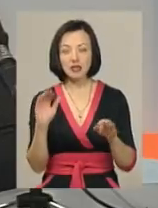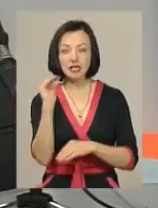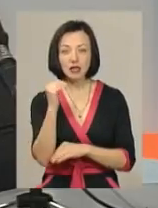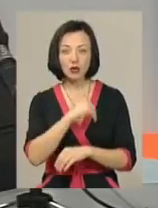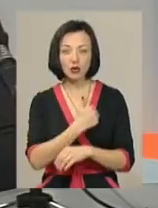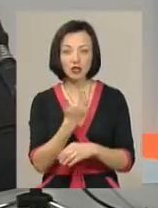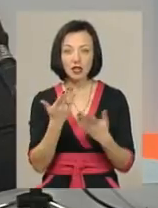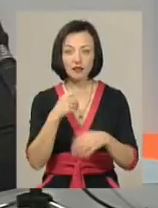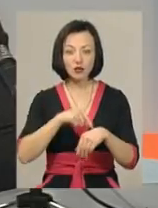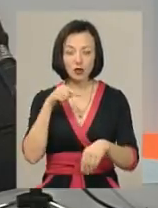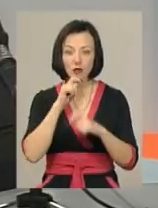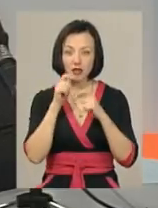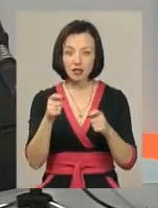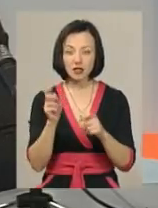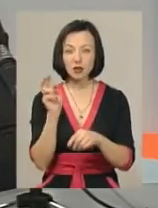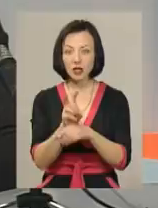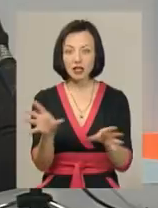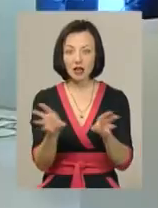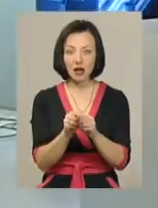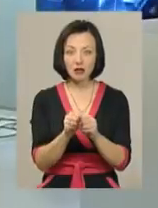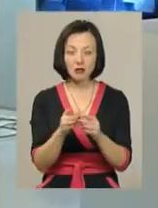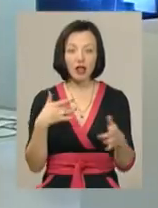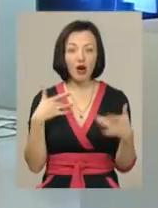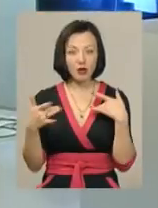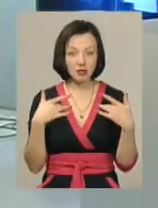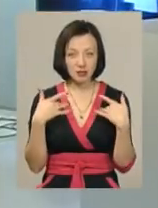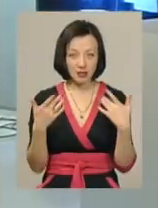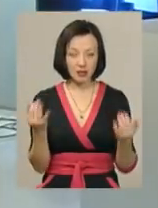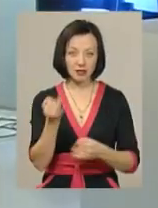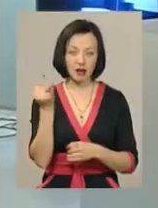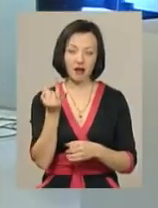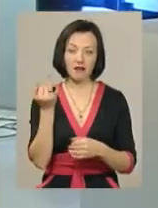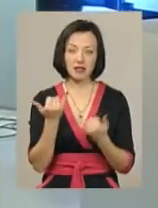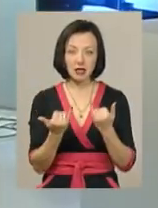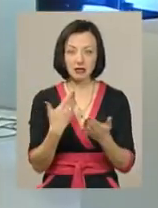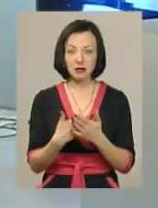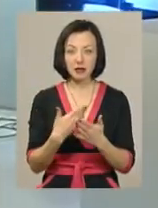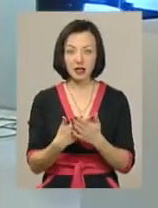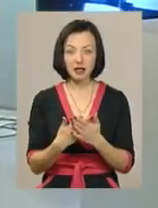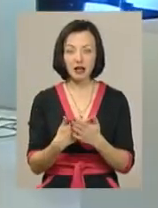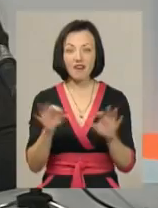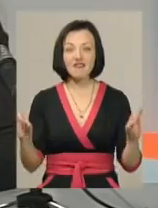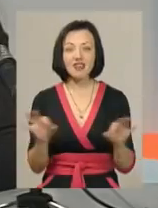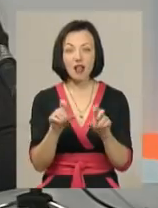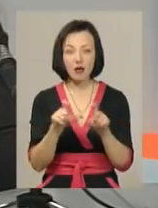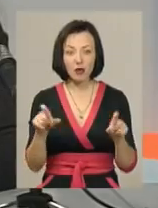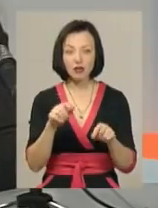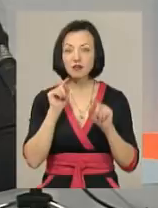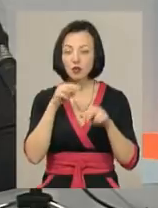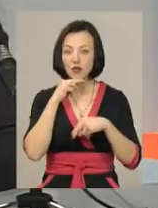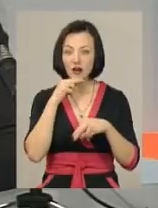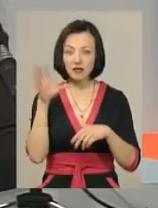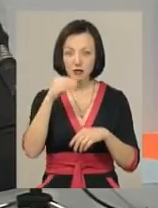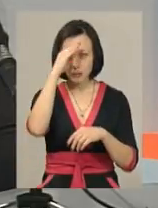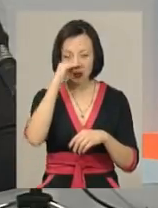але ви хочете їй якісь відчуття подарити сходіть з нею на якийсь цікавий концерт зараз наприклад у нас філармонії До речі хочу звернути увагу